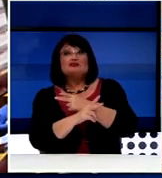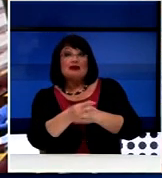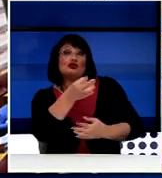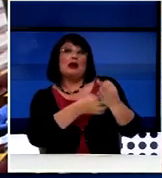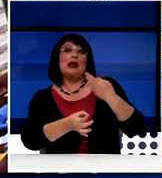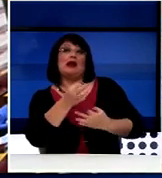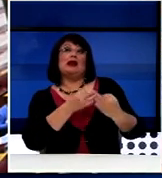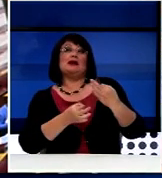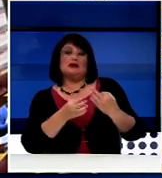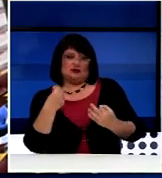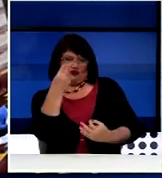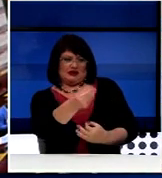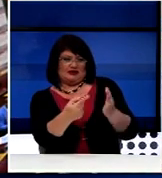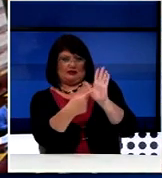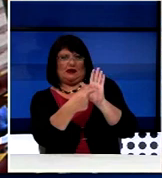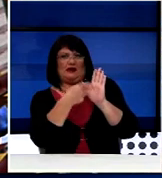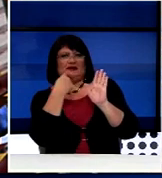λέγατε. Ορίστε οι δηλώσεις σας.